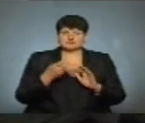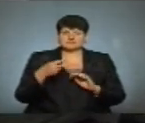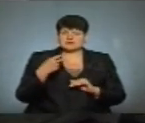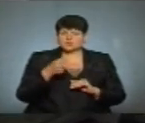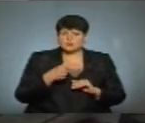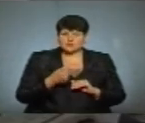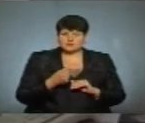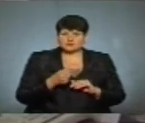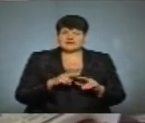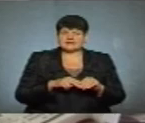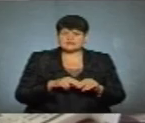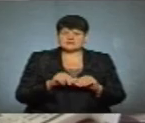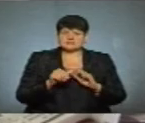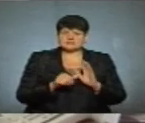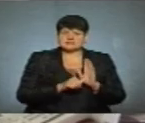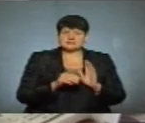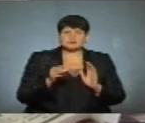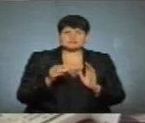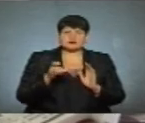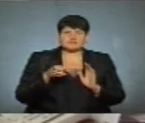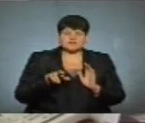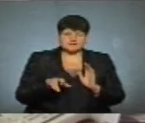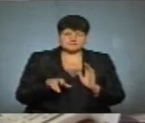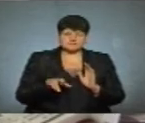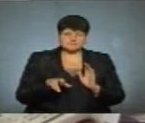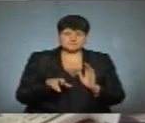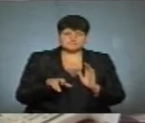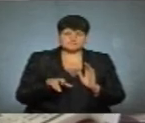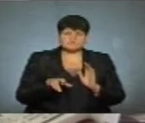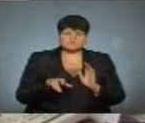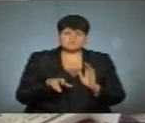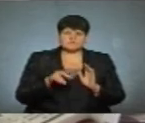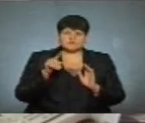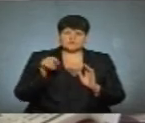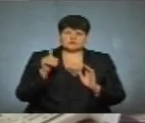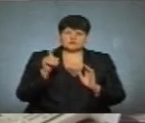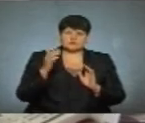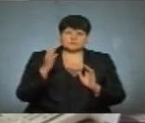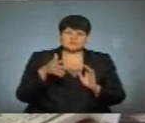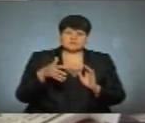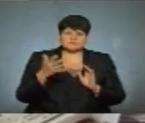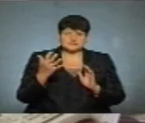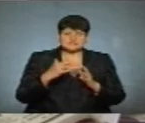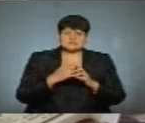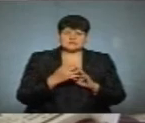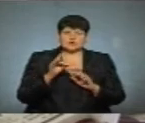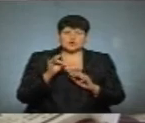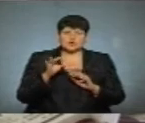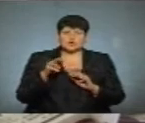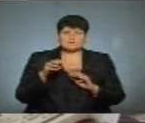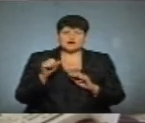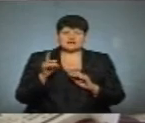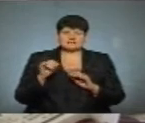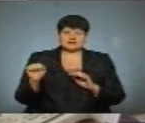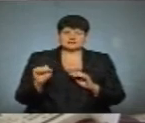року, хрещена 16 травня. Народжена в домі номер 155 села Романівка Тереполянського